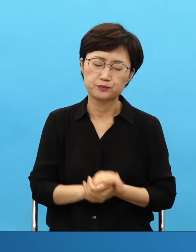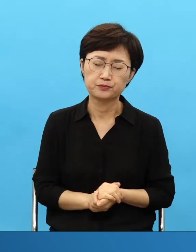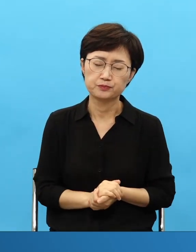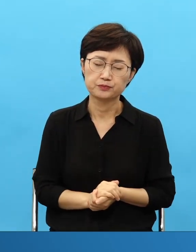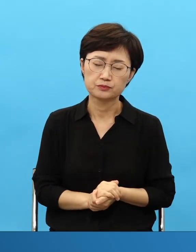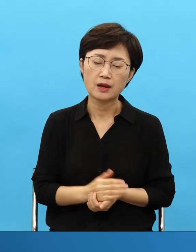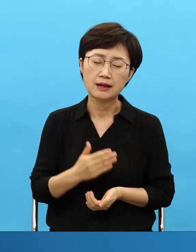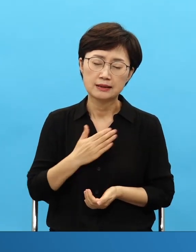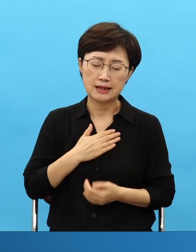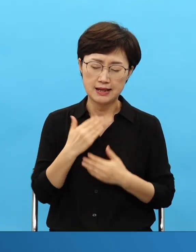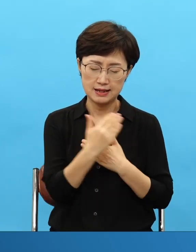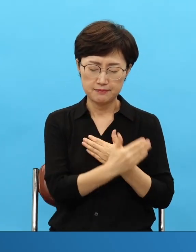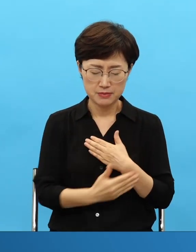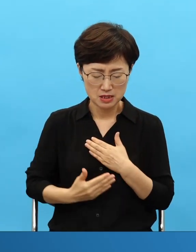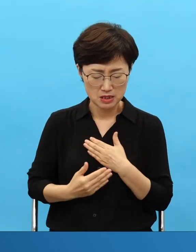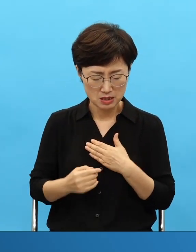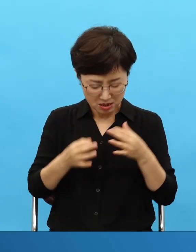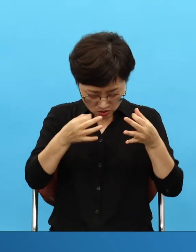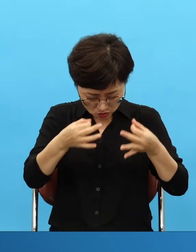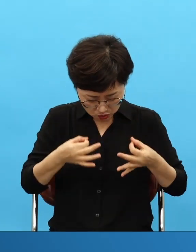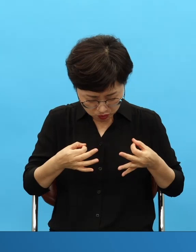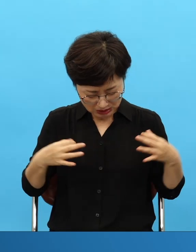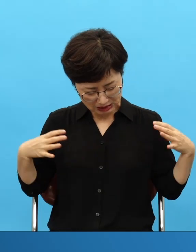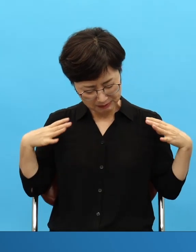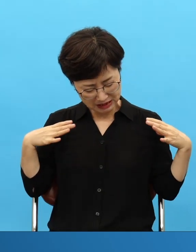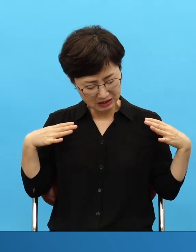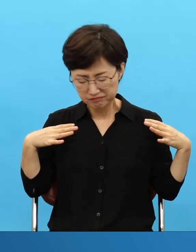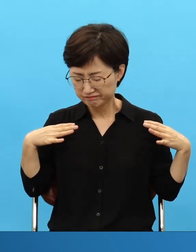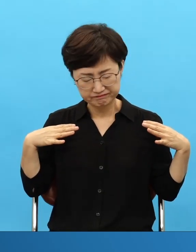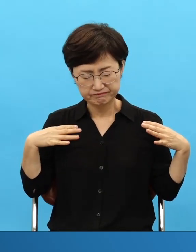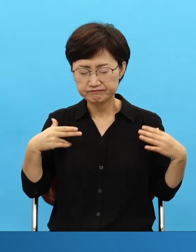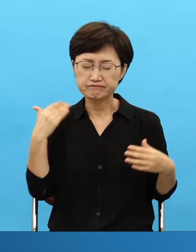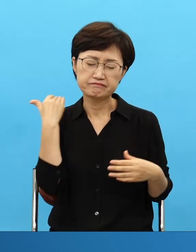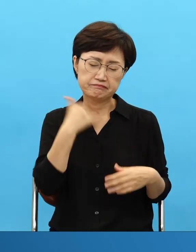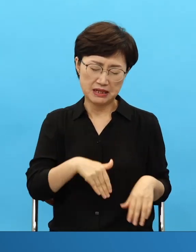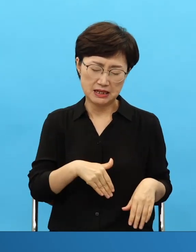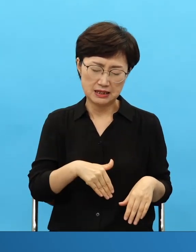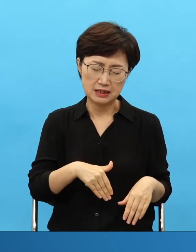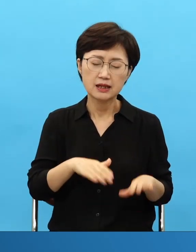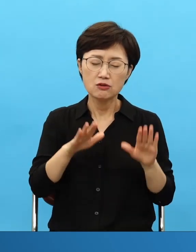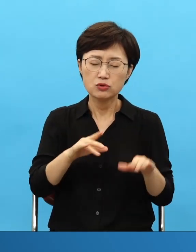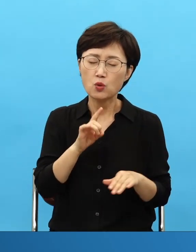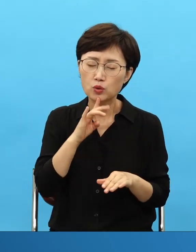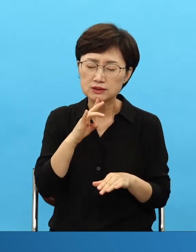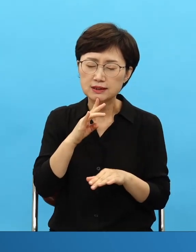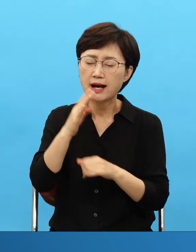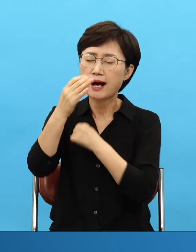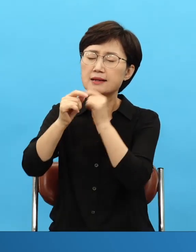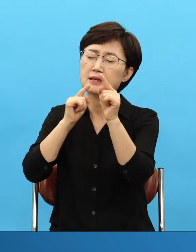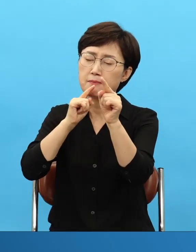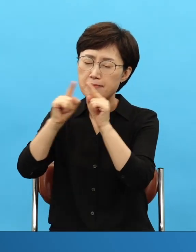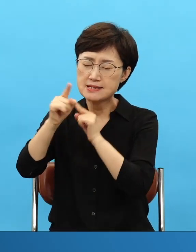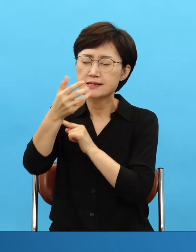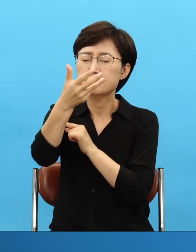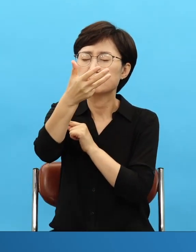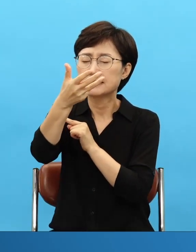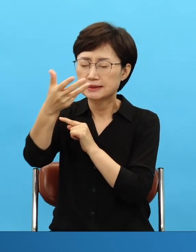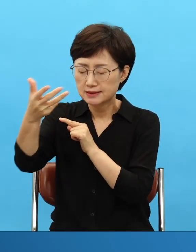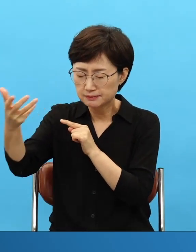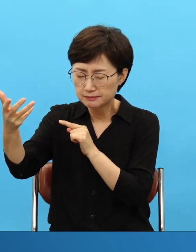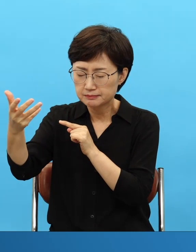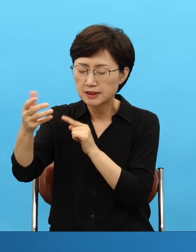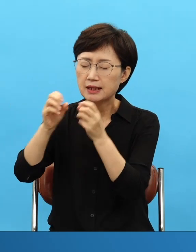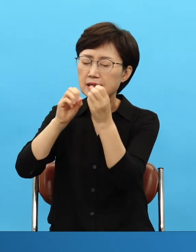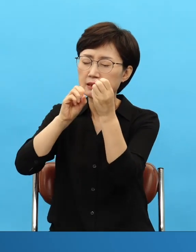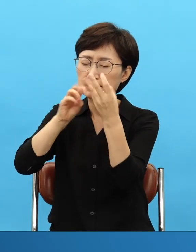저희 자신들이 내세울 것 없는 말씀의 흐름과 응답의 여정 속에 항상 있게 하여 주옵소서. Help us